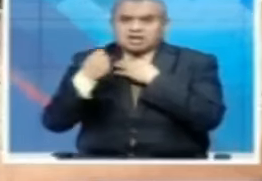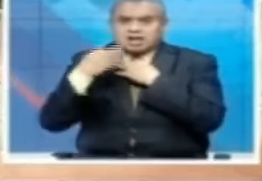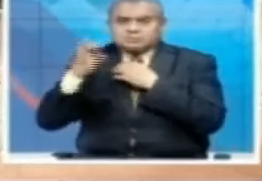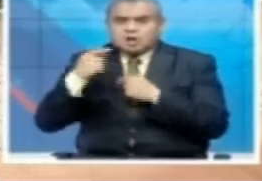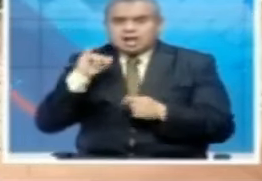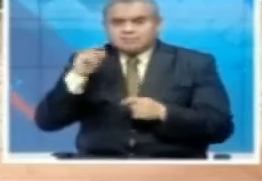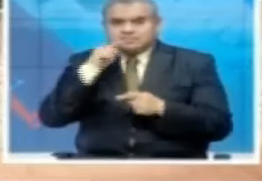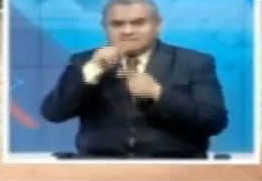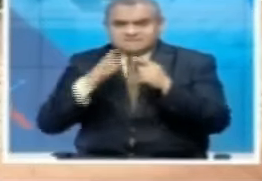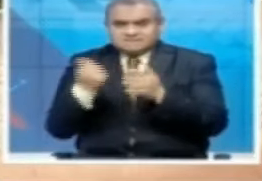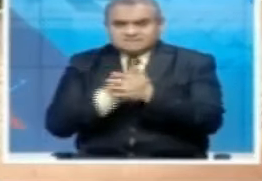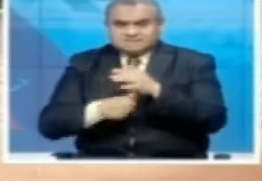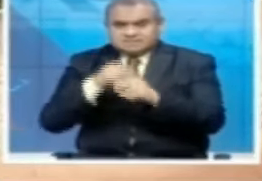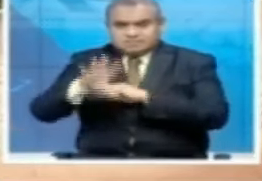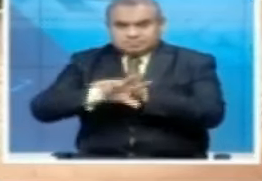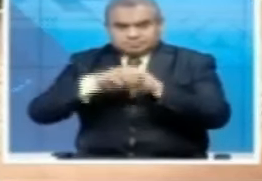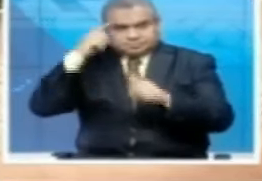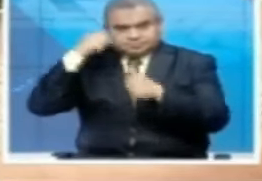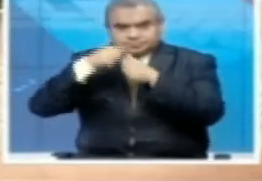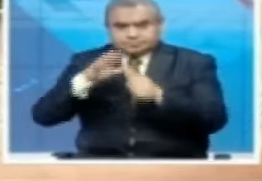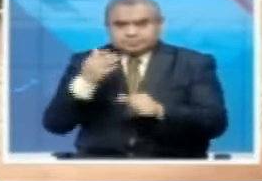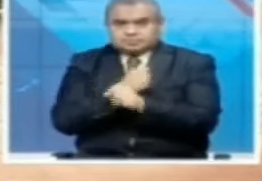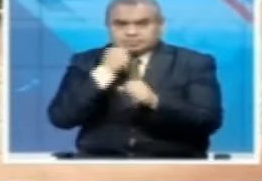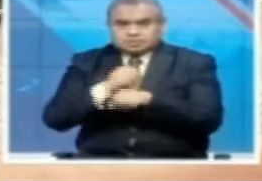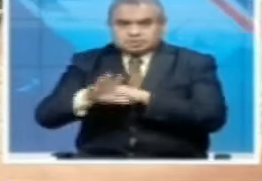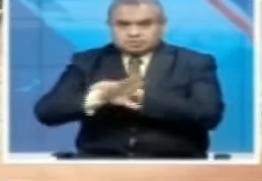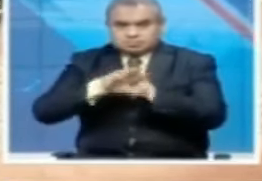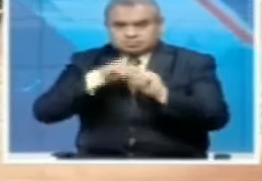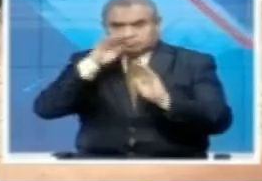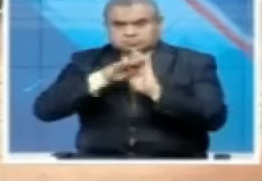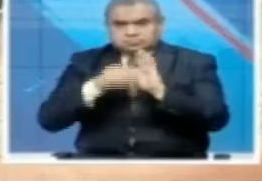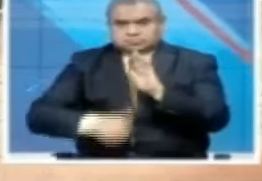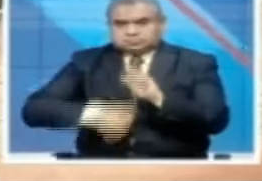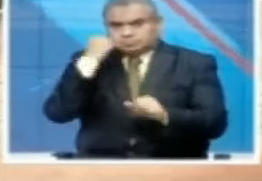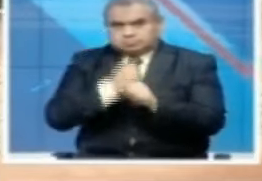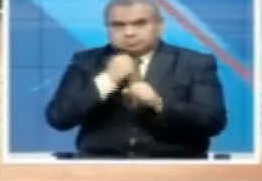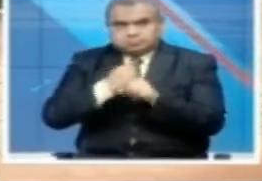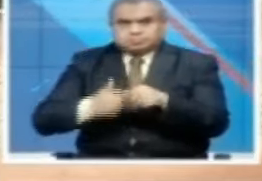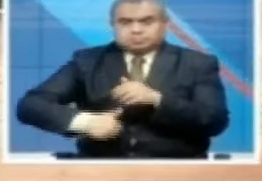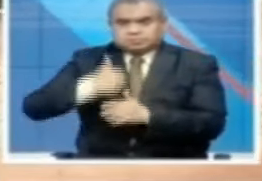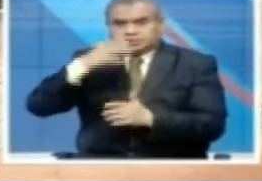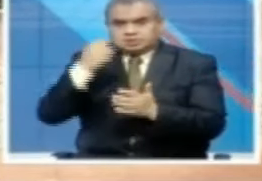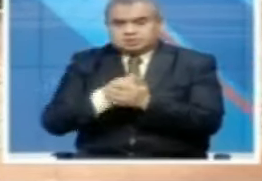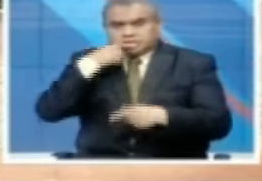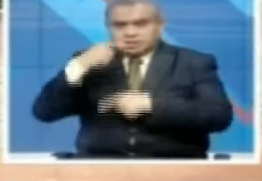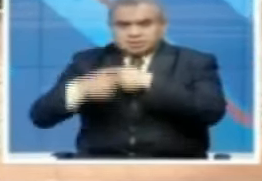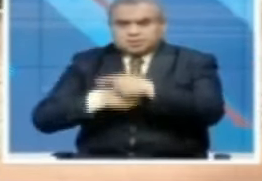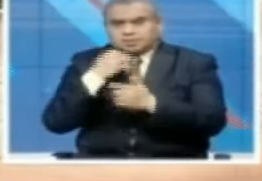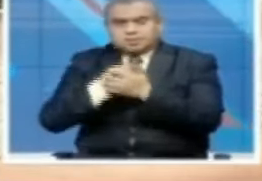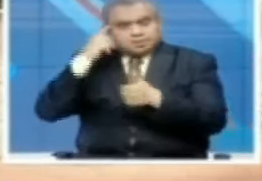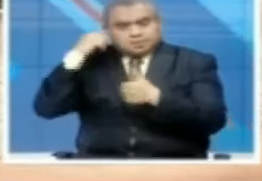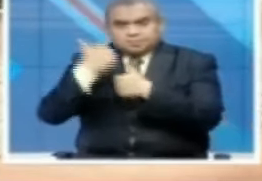55% يعني حاجه كويسه جدا، يعني حاجه اهون من الاول من السعر اللي اتقال،